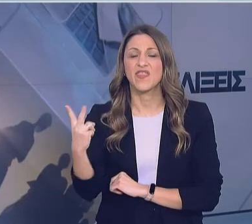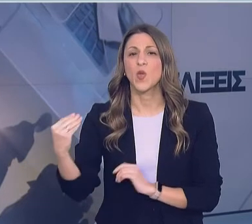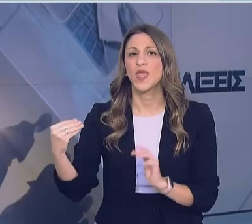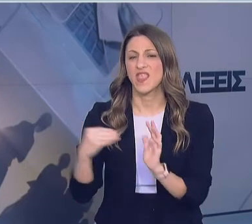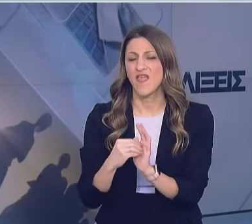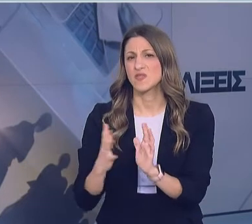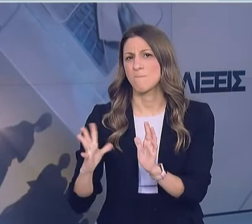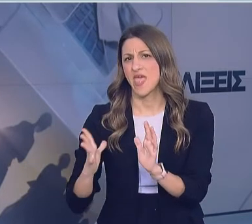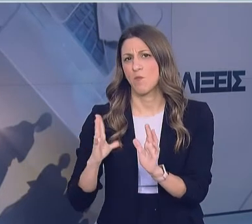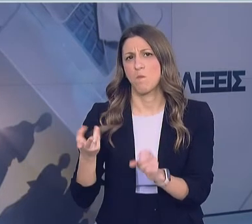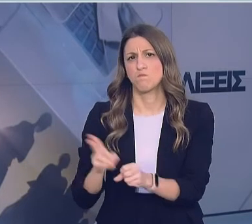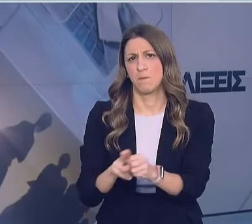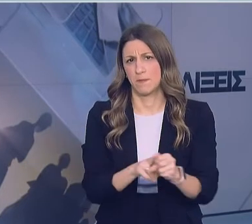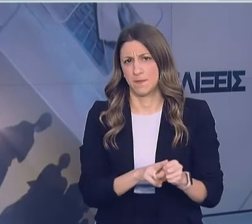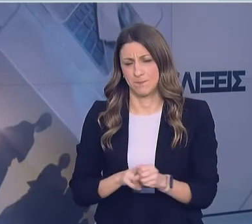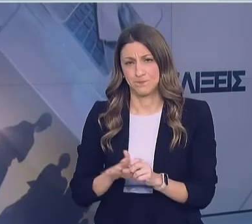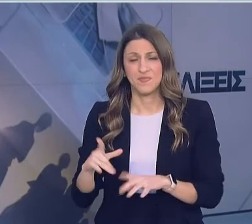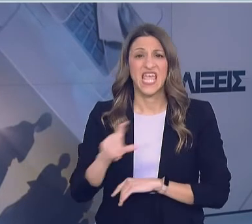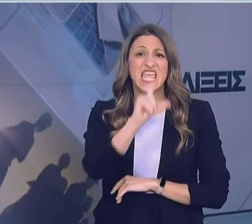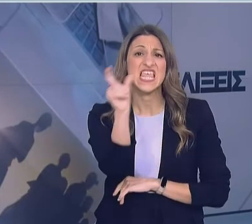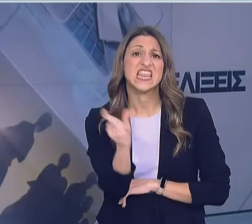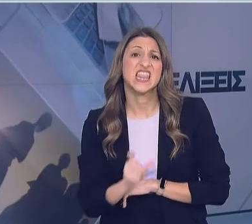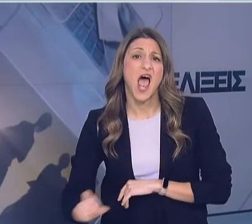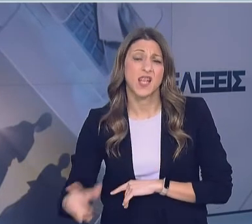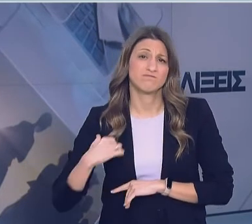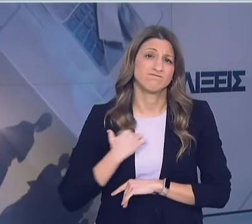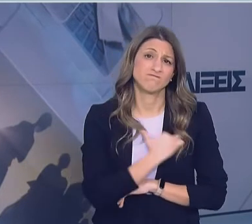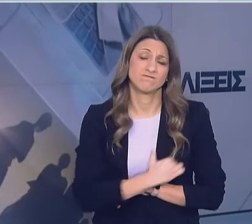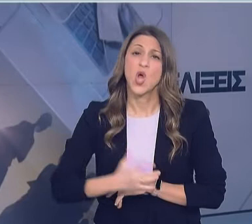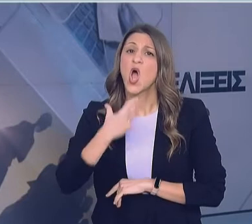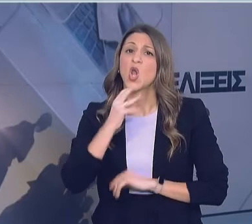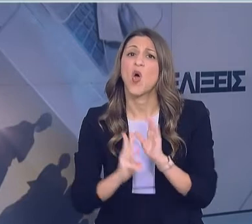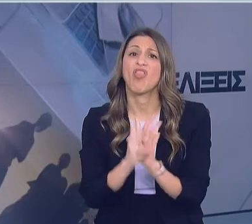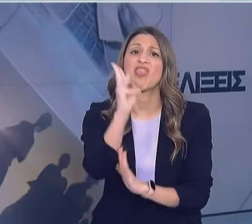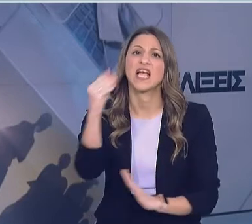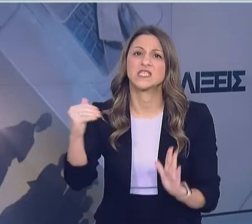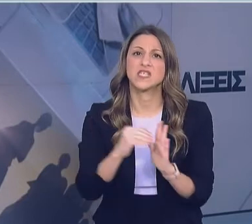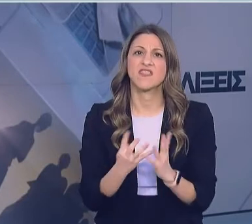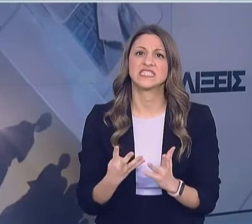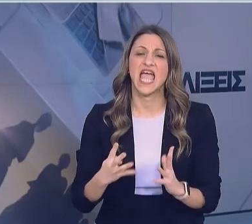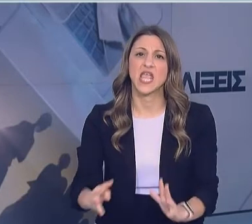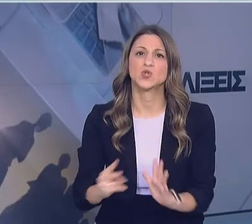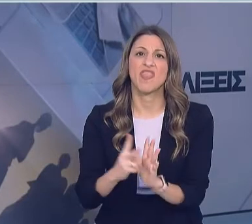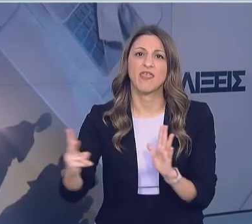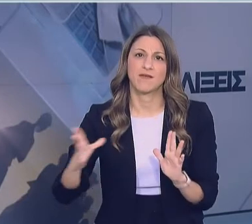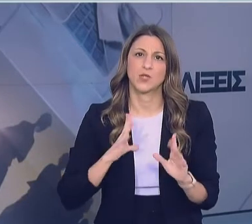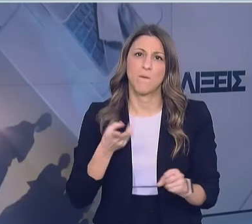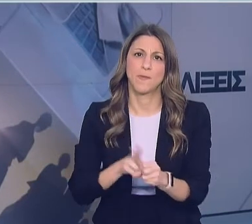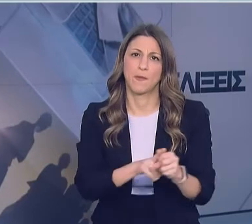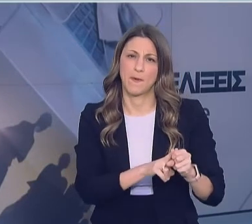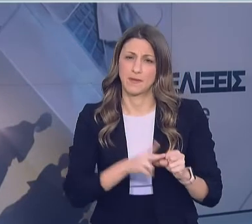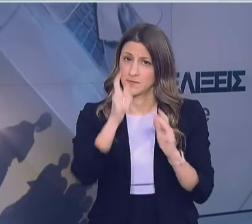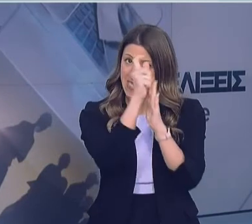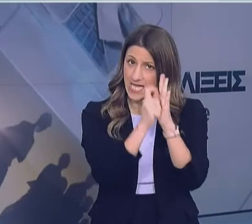32.895 θάνατοι. Ενώ η Ιταλία πενθεί για 13.917 καταγεγραμμένους θανάτους.